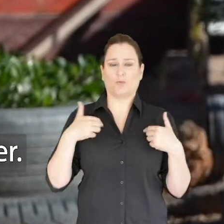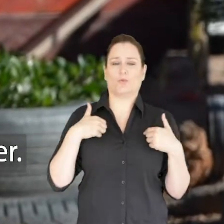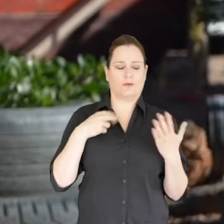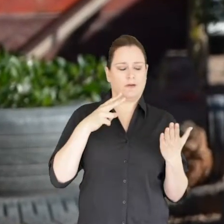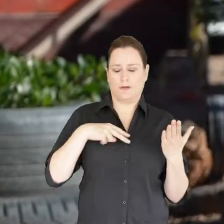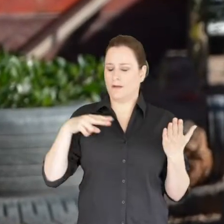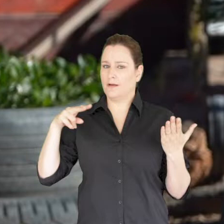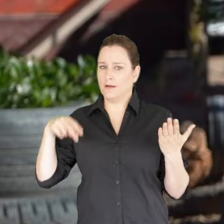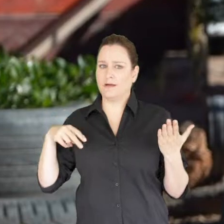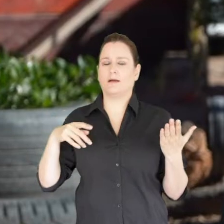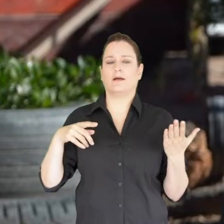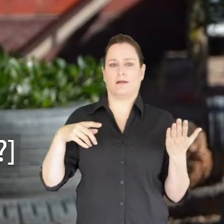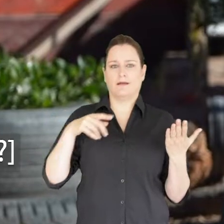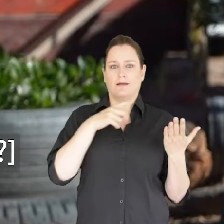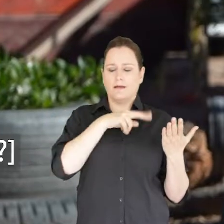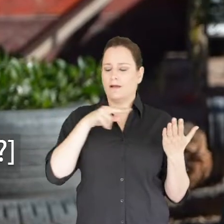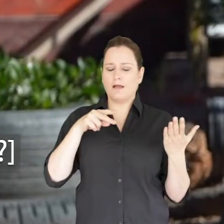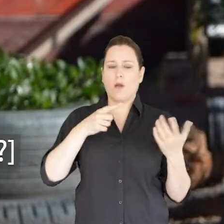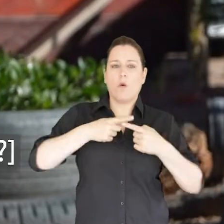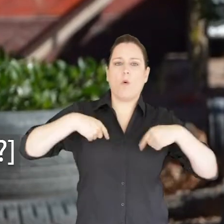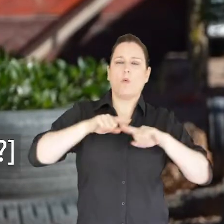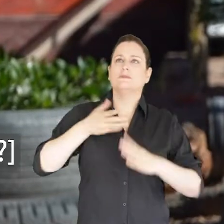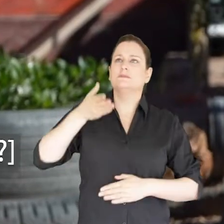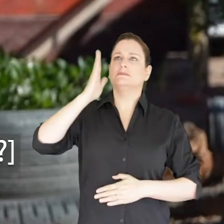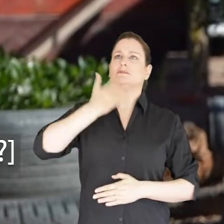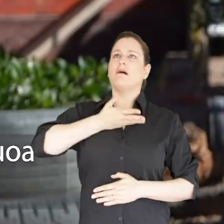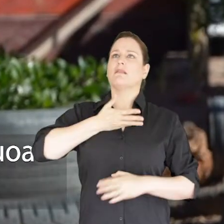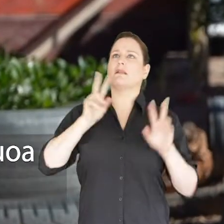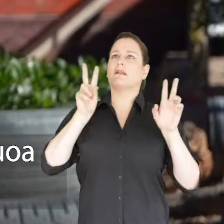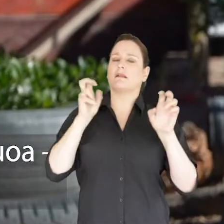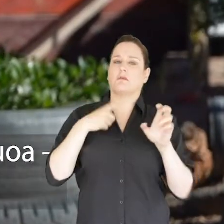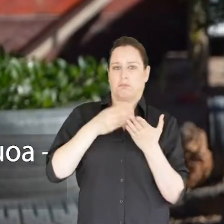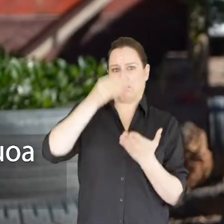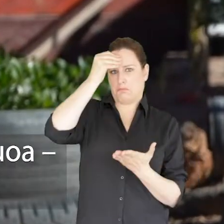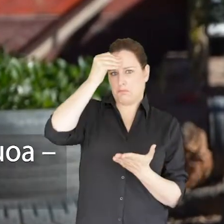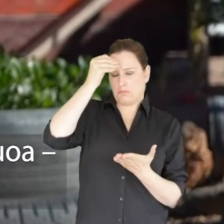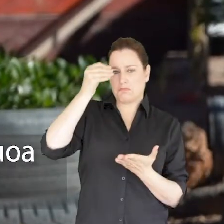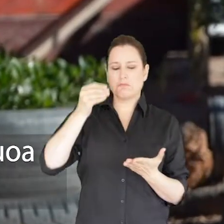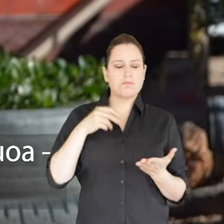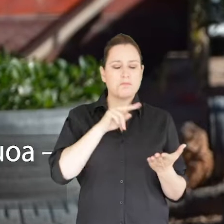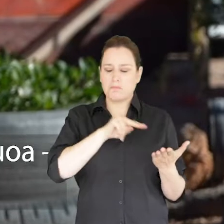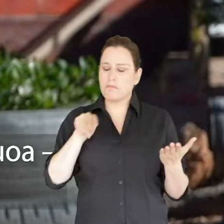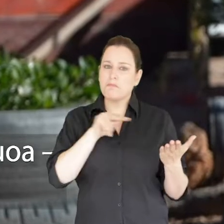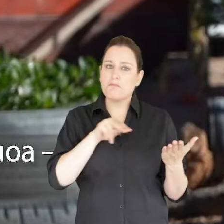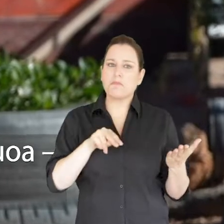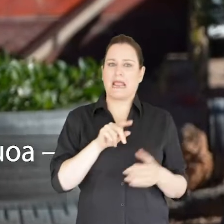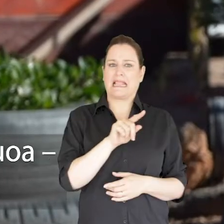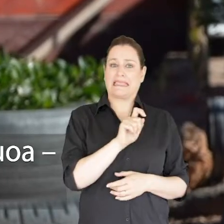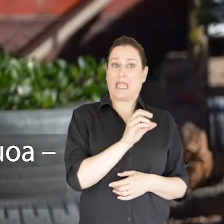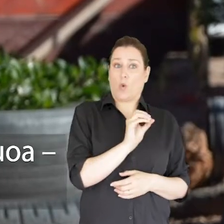leren. Dus ik maar die was. Die twee talen redelijk na aan. Ja, alles bijna aan elkaar. Die Khoza, als ik zei,